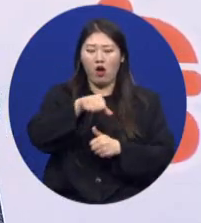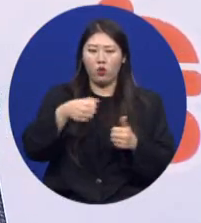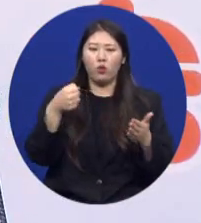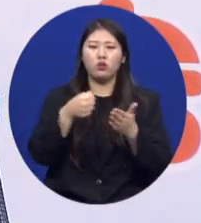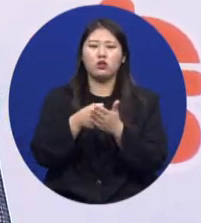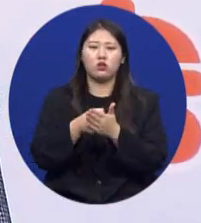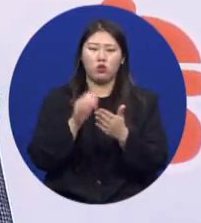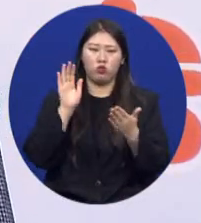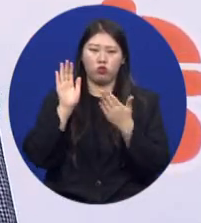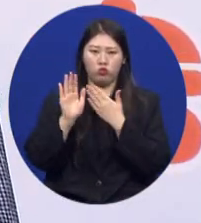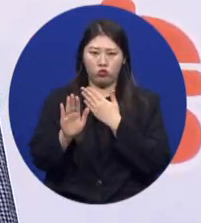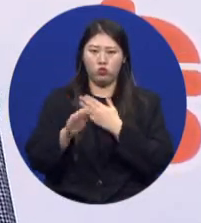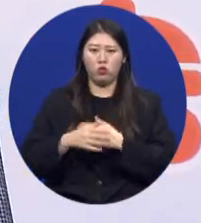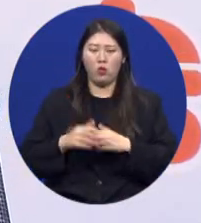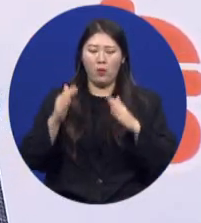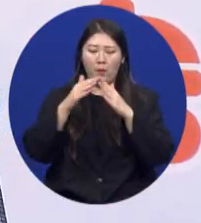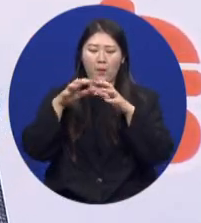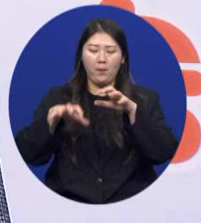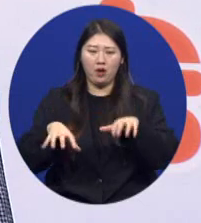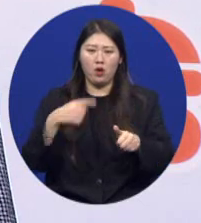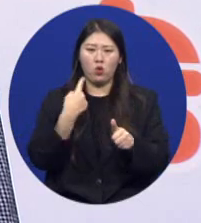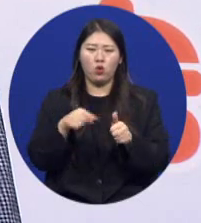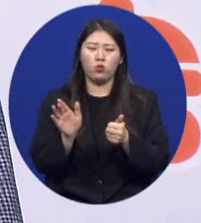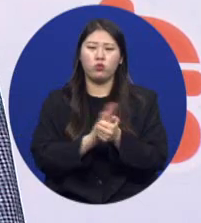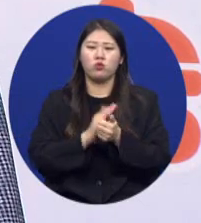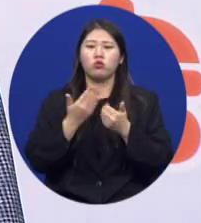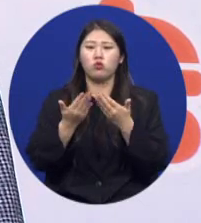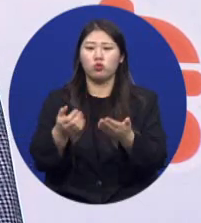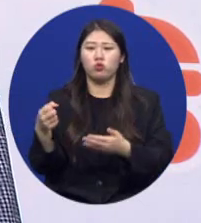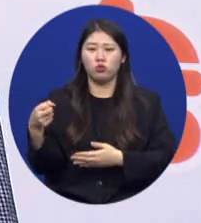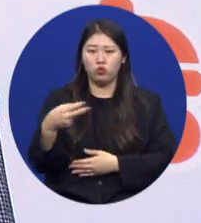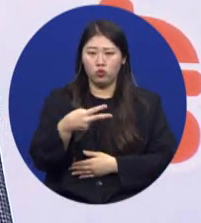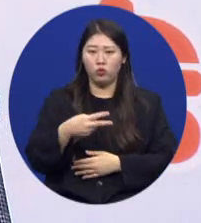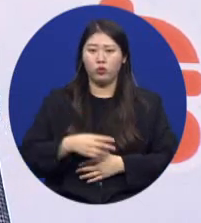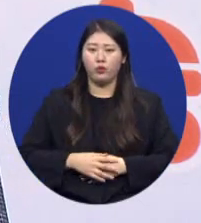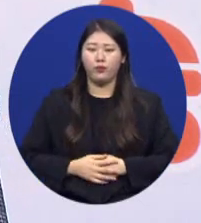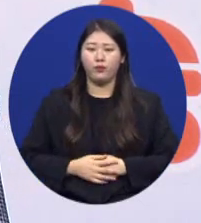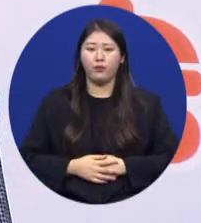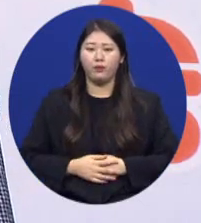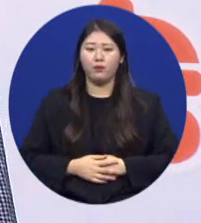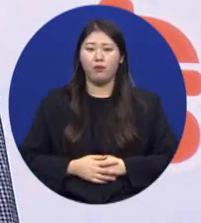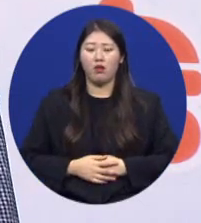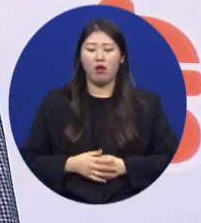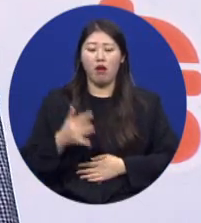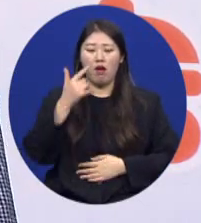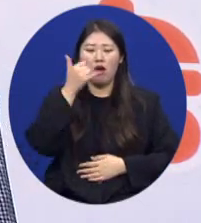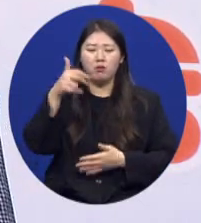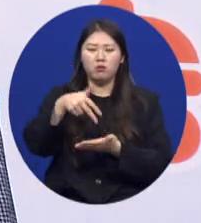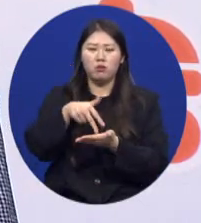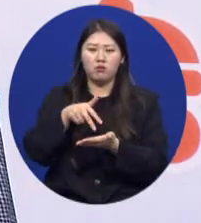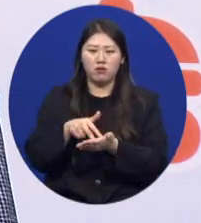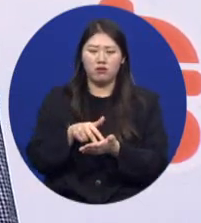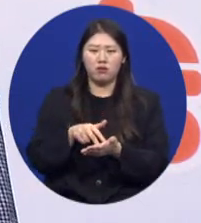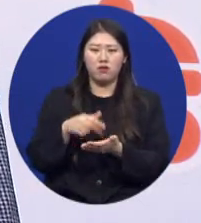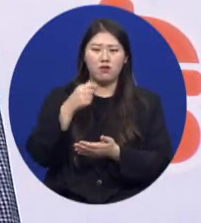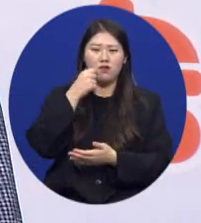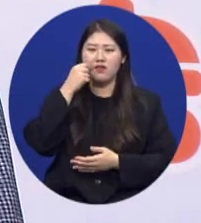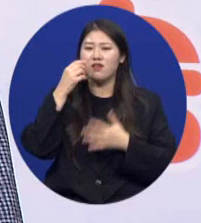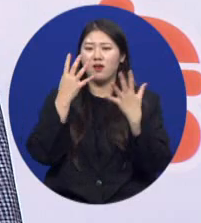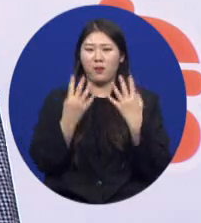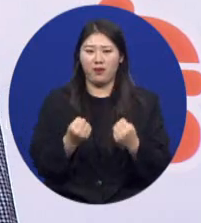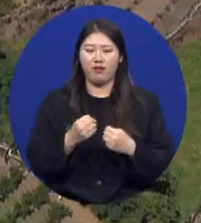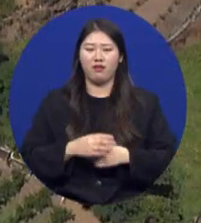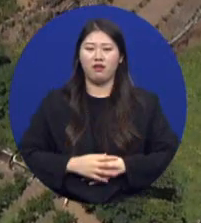지정되면서 마을에서 교육도 시켜주고 이렇게 하니까 그 학부모님들이 인기도가 높은